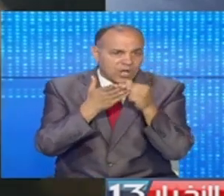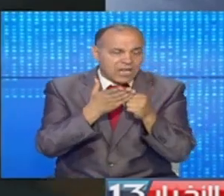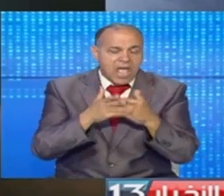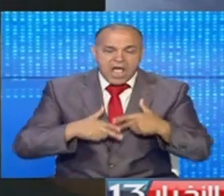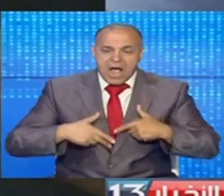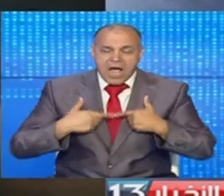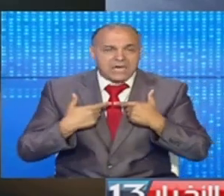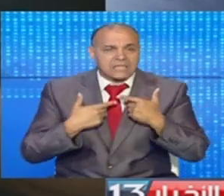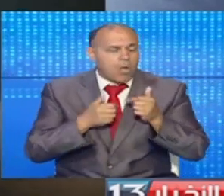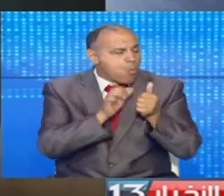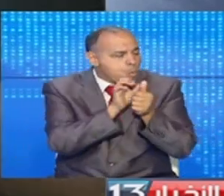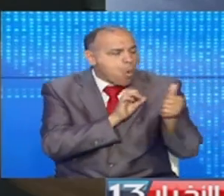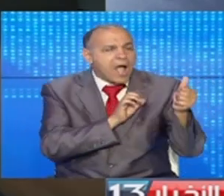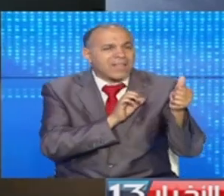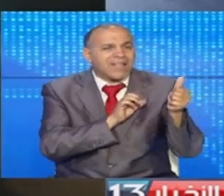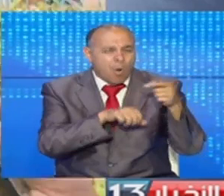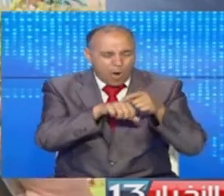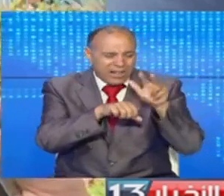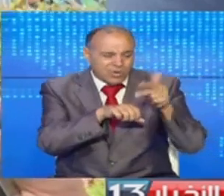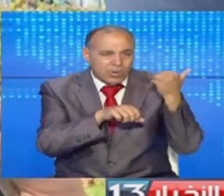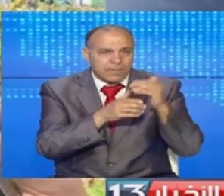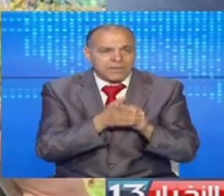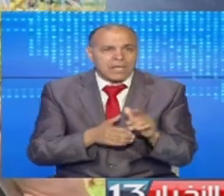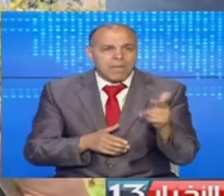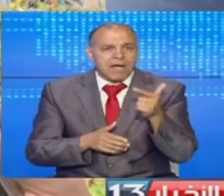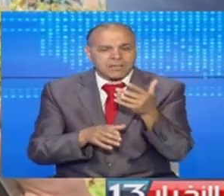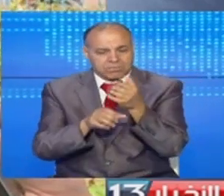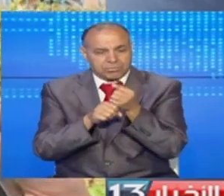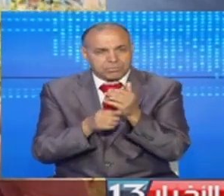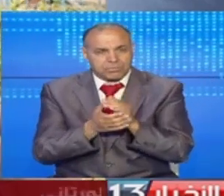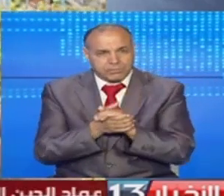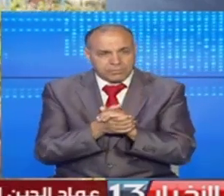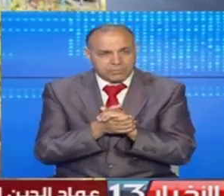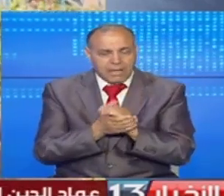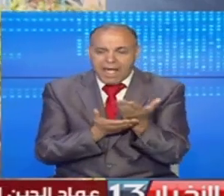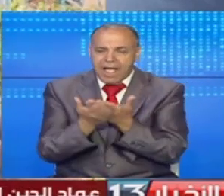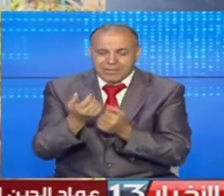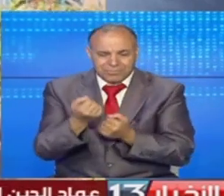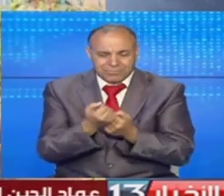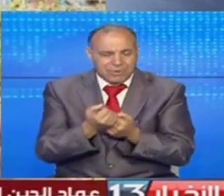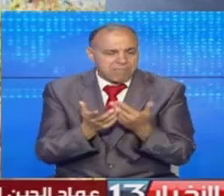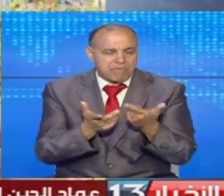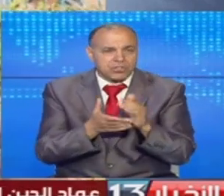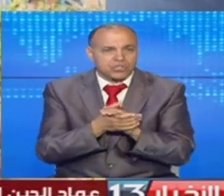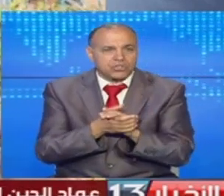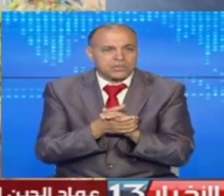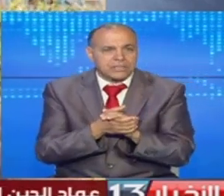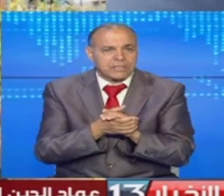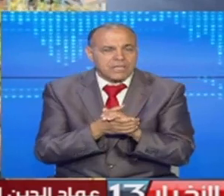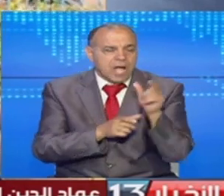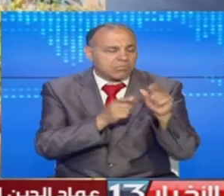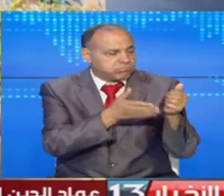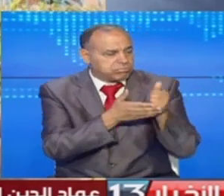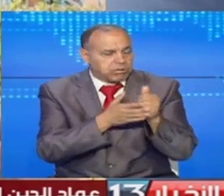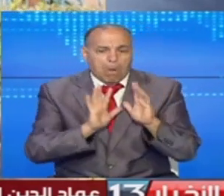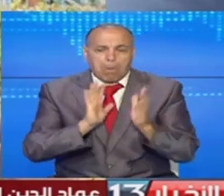عاشوا نوعا من العزلة خلال هذه الفترة، ما كانش يتحصلوا على خدمات المساندة من قبل الأفراد، ما